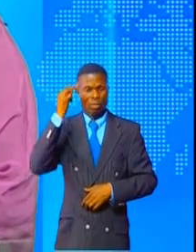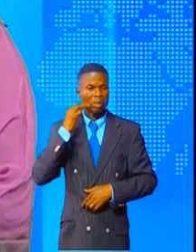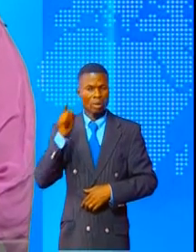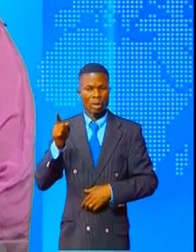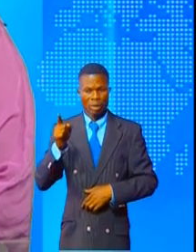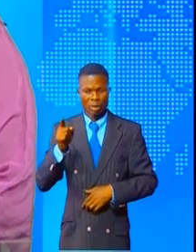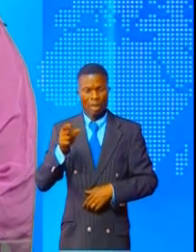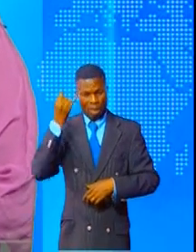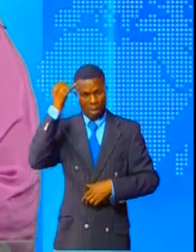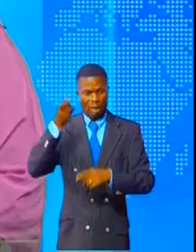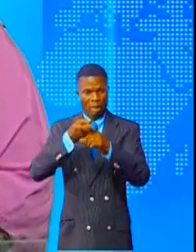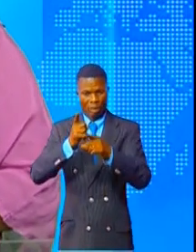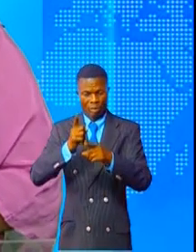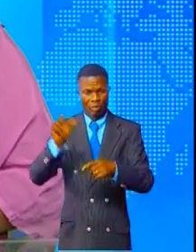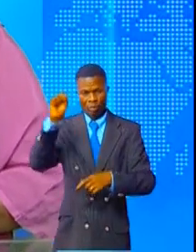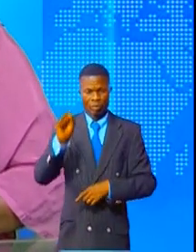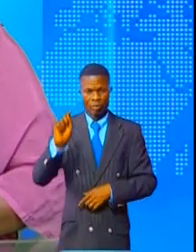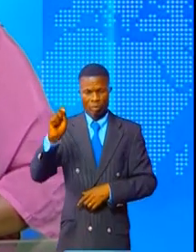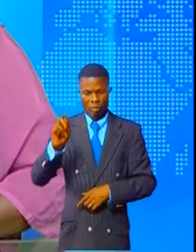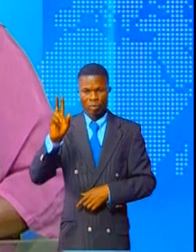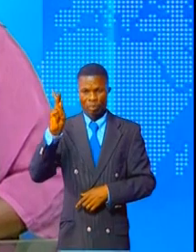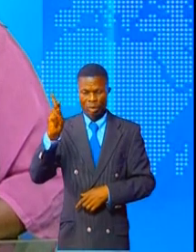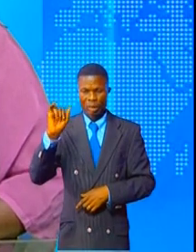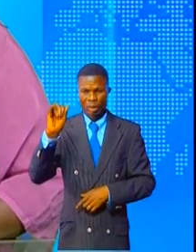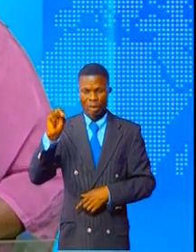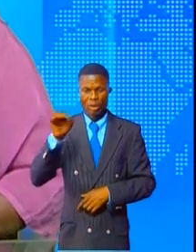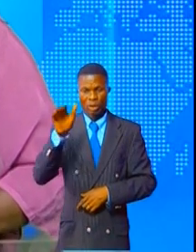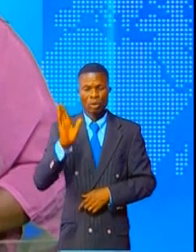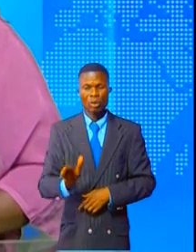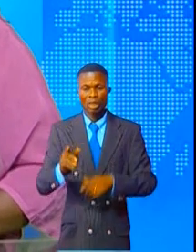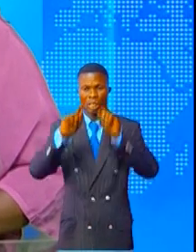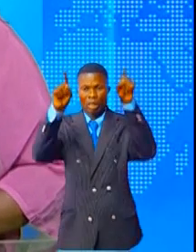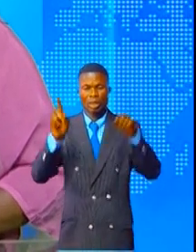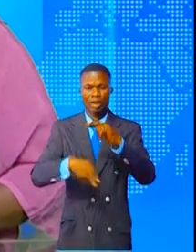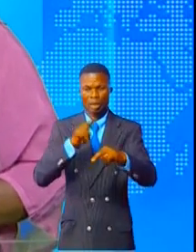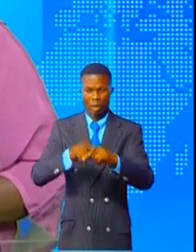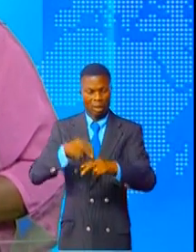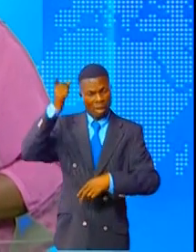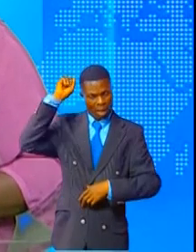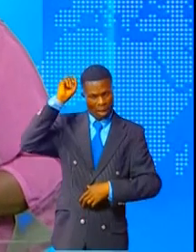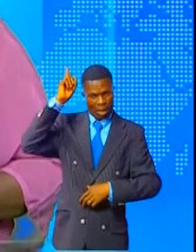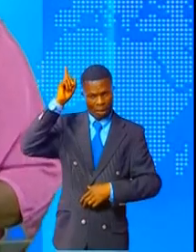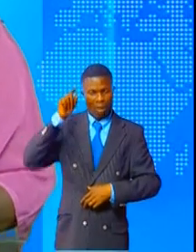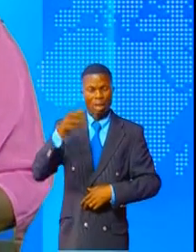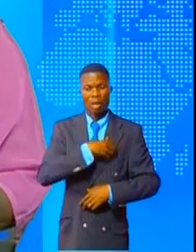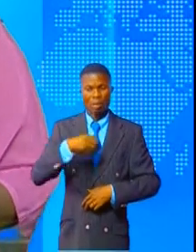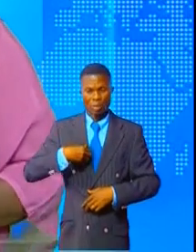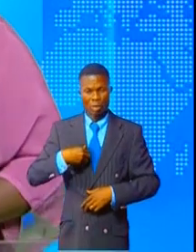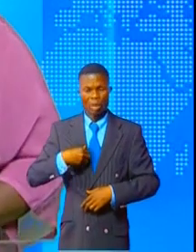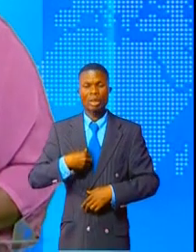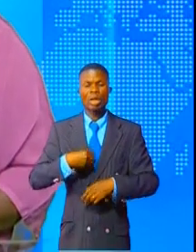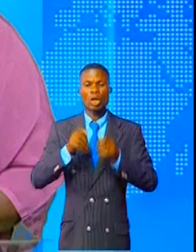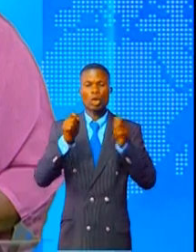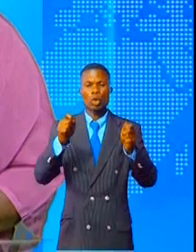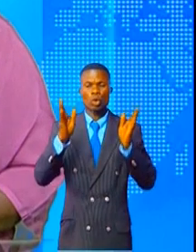sur initiative d stéphane kitutu orléans toi directeur de la télévision nationale à cette époque elle était animatrice des